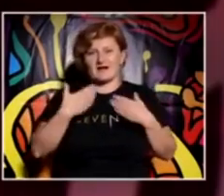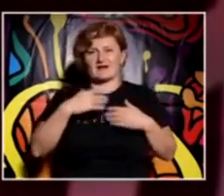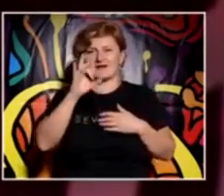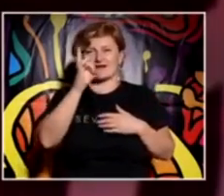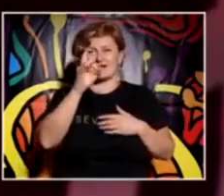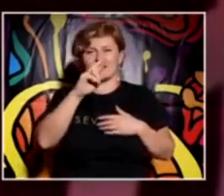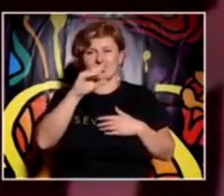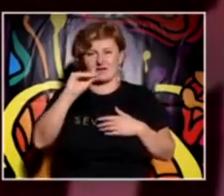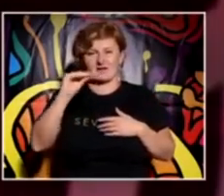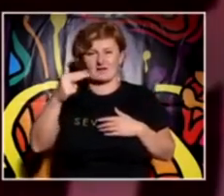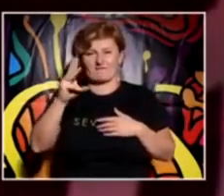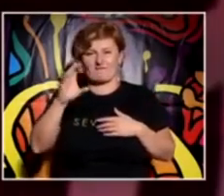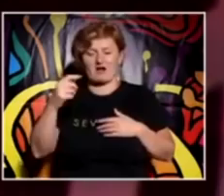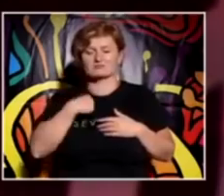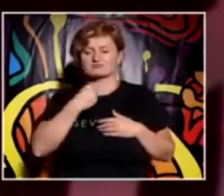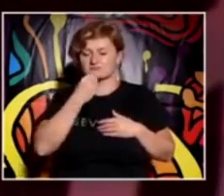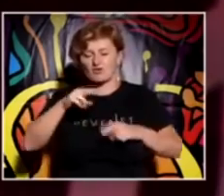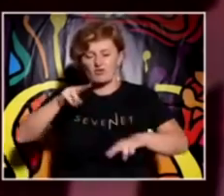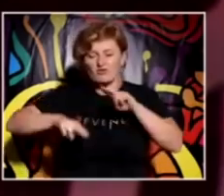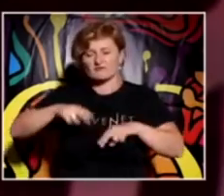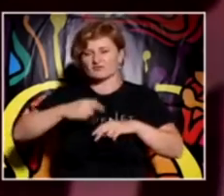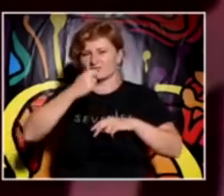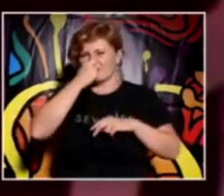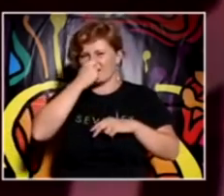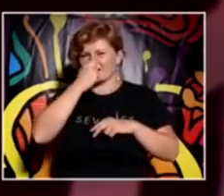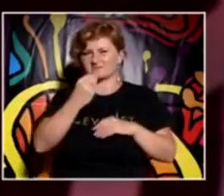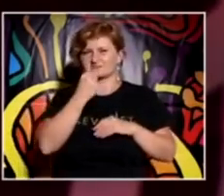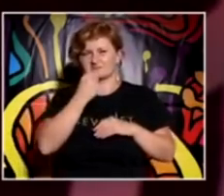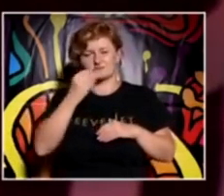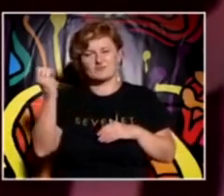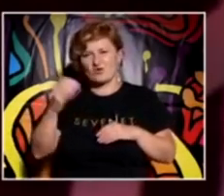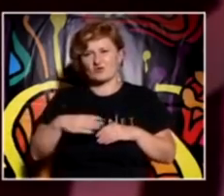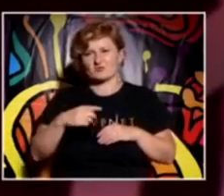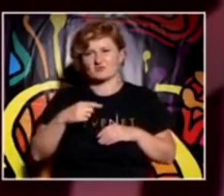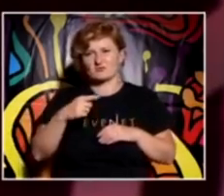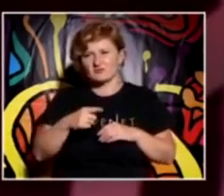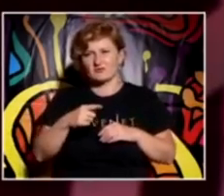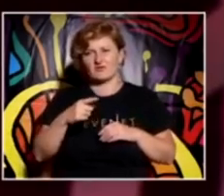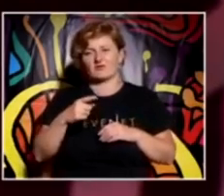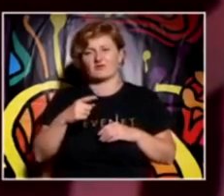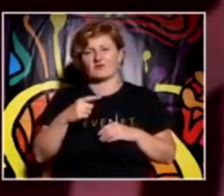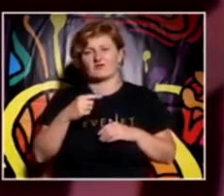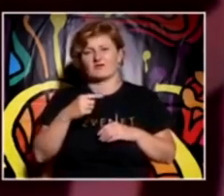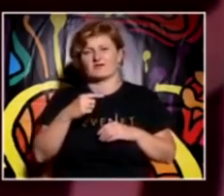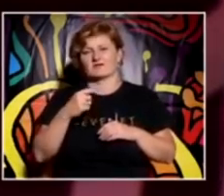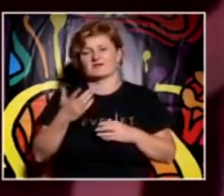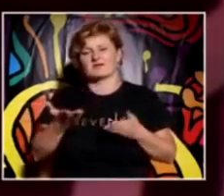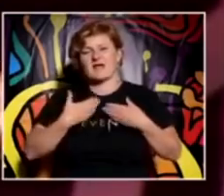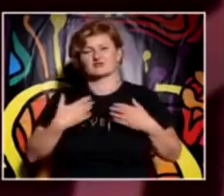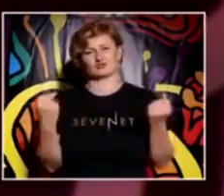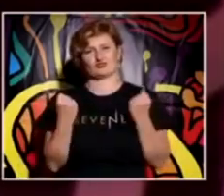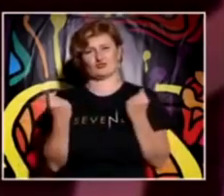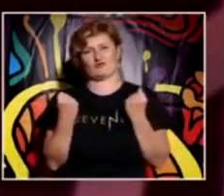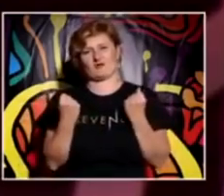zjedzenia. Gotowanie tego jest straszne, bo śmierdzi wszędzie. Jedzenie tego jest jeszcze gorsze, bo to kompletnie ma nie mieć smaku, ale ma ci dać siłę,